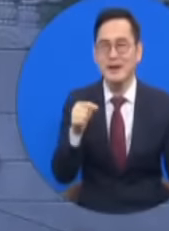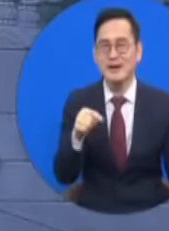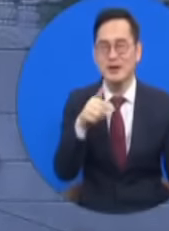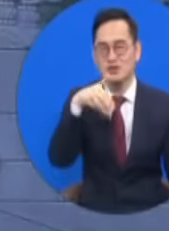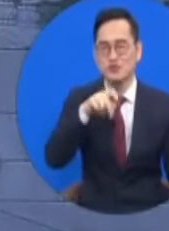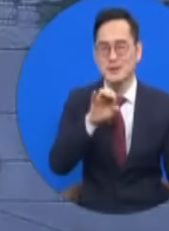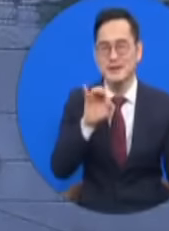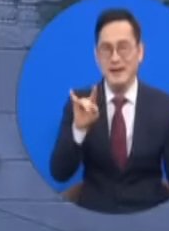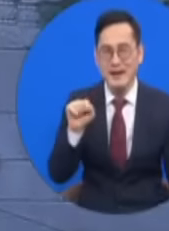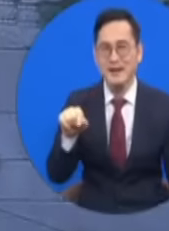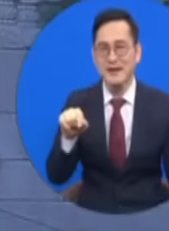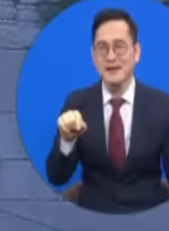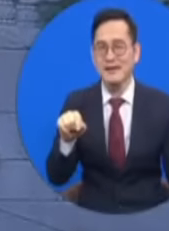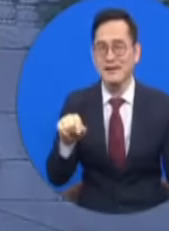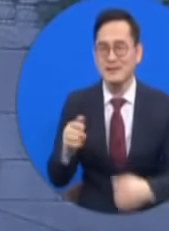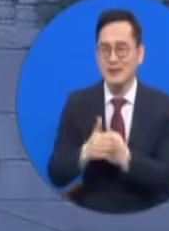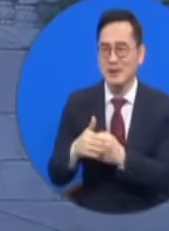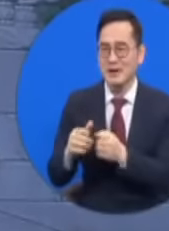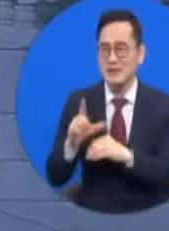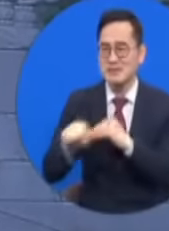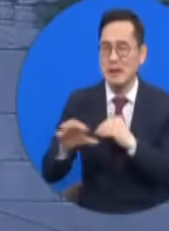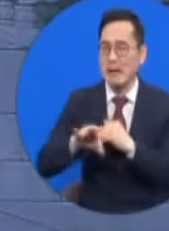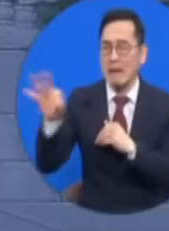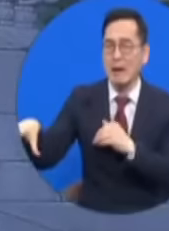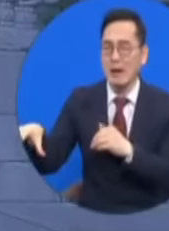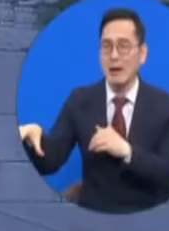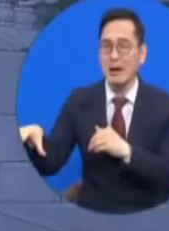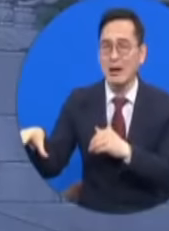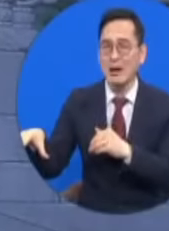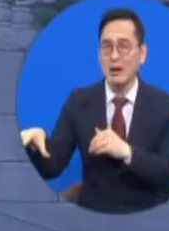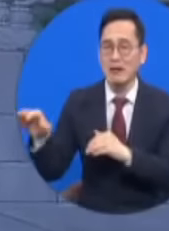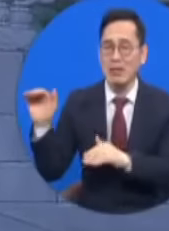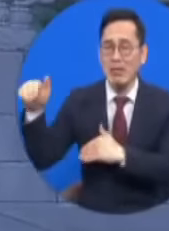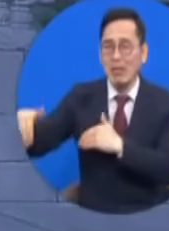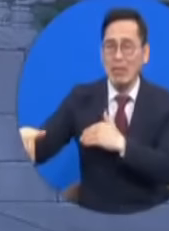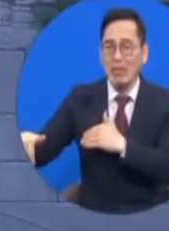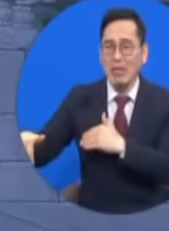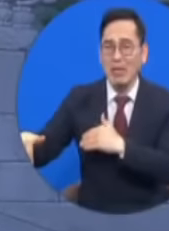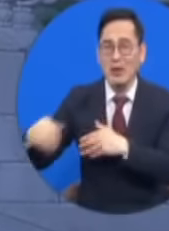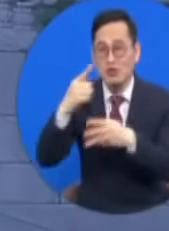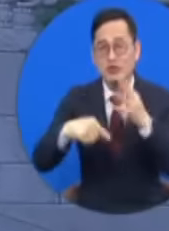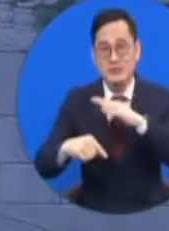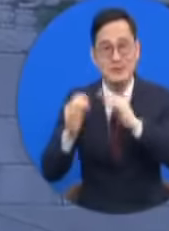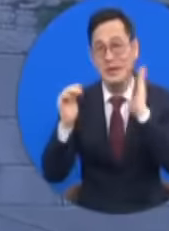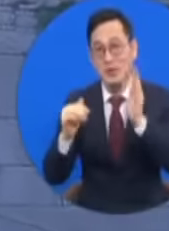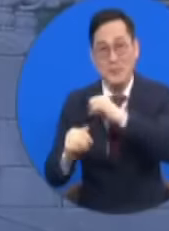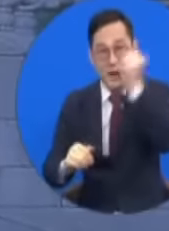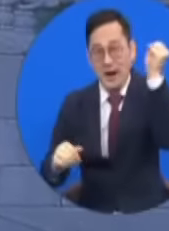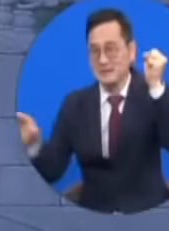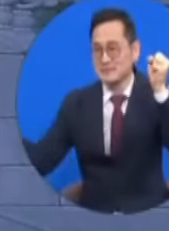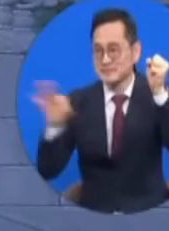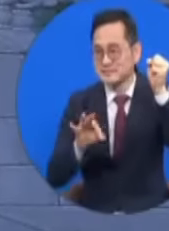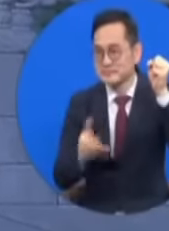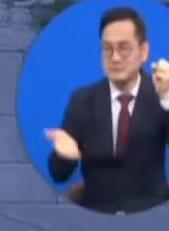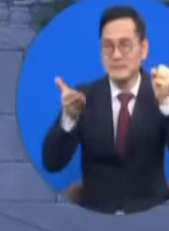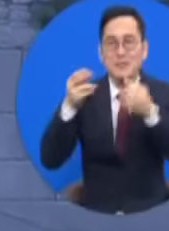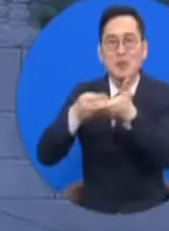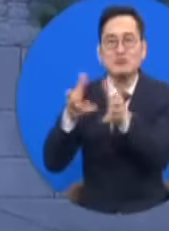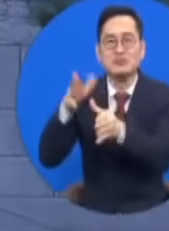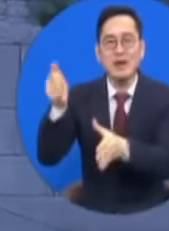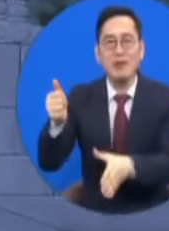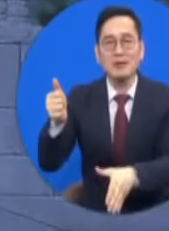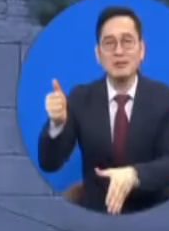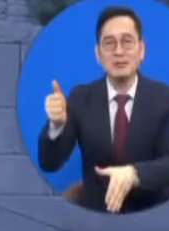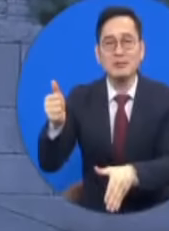이번엔 비대위원으로 비대위원장으로 총선을 이끌고 총선 이후에 과연 역할론, 한동훈 비대위원장은 최근 들어 계속